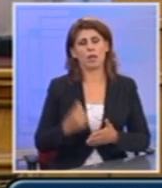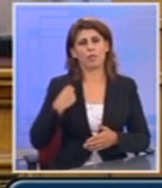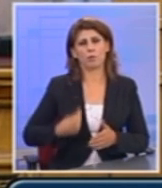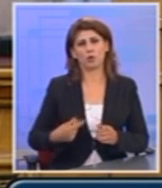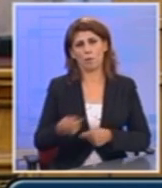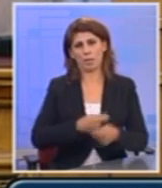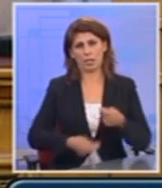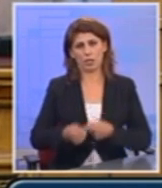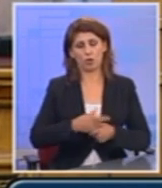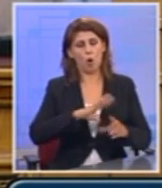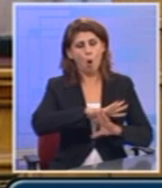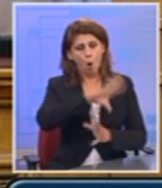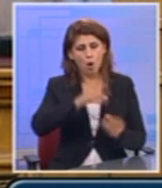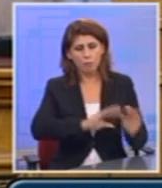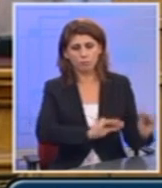επιχειρήσεων